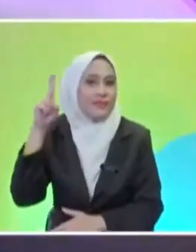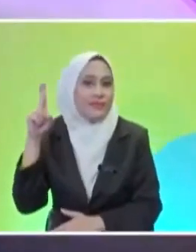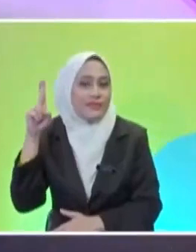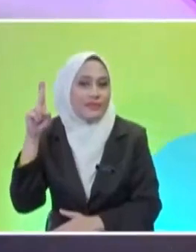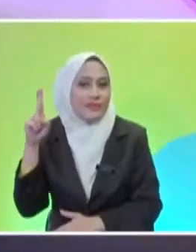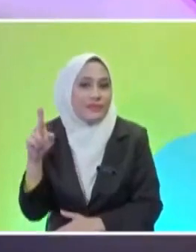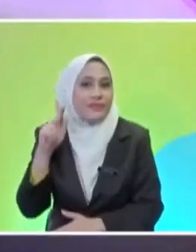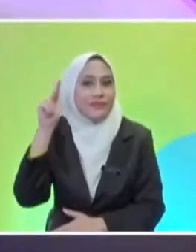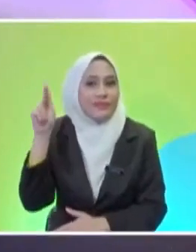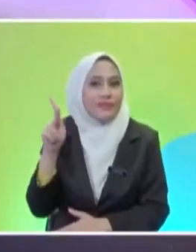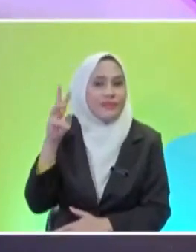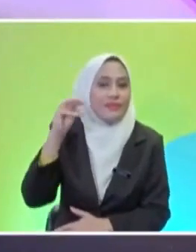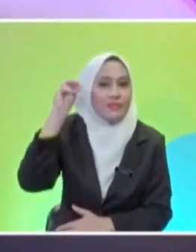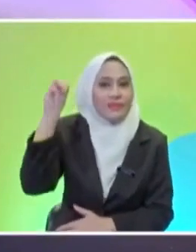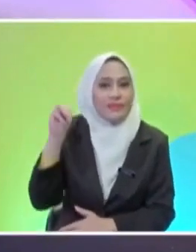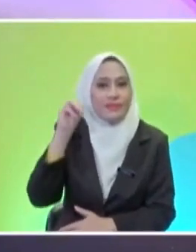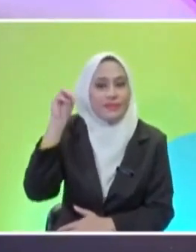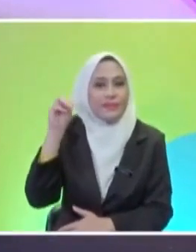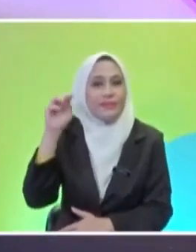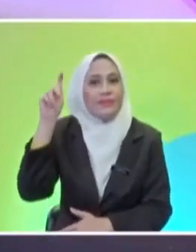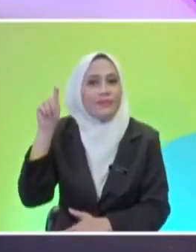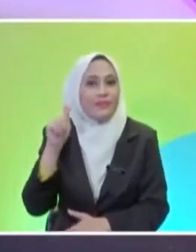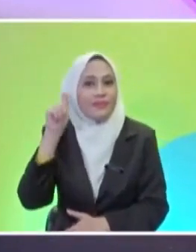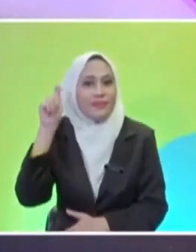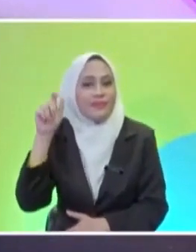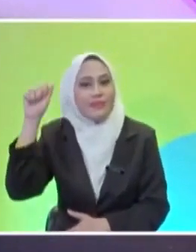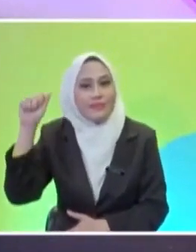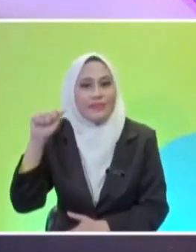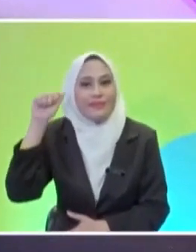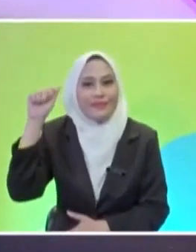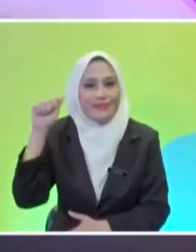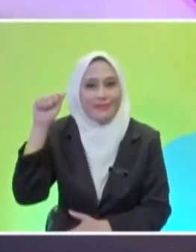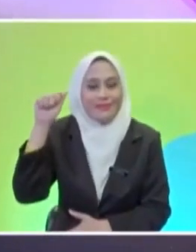Rabu, Kamis, Jumaat, Sabtu,